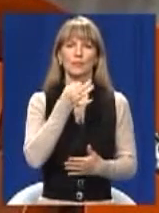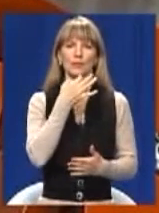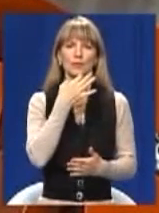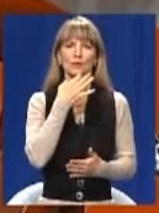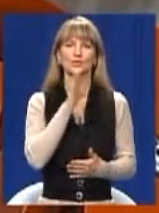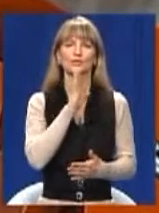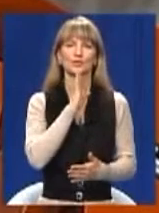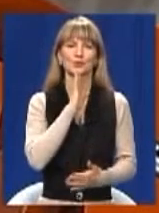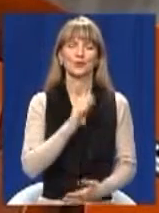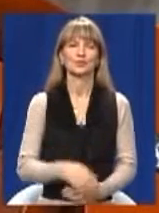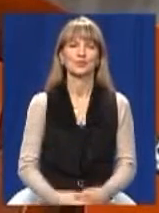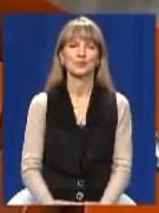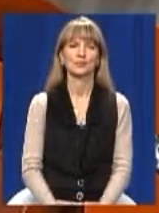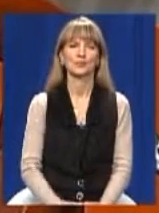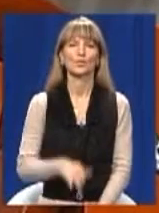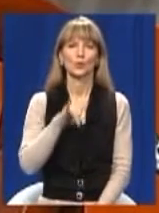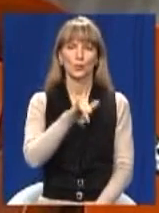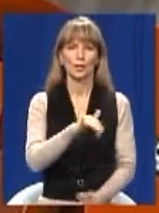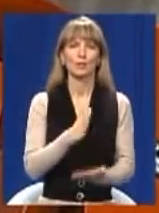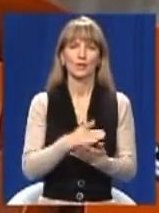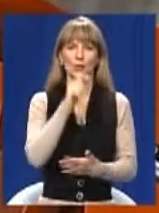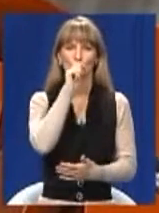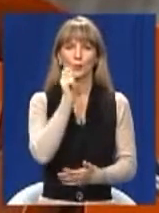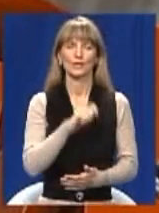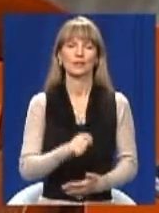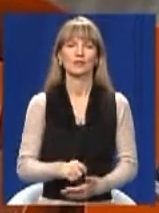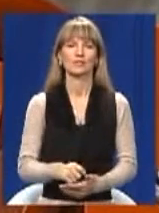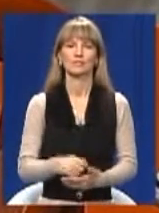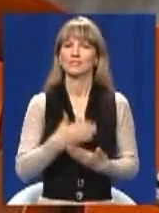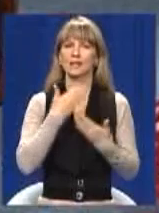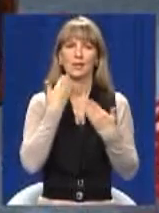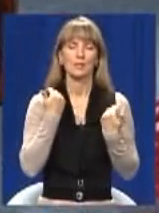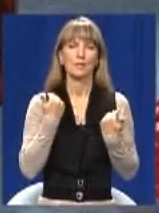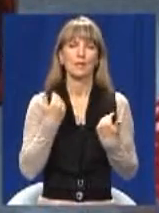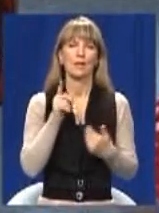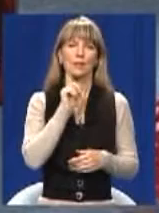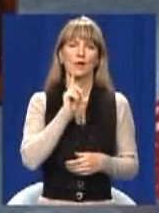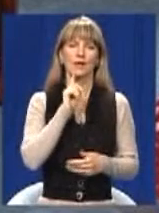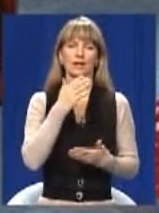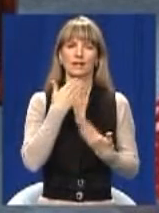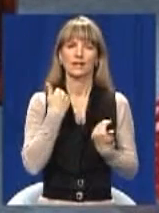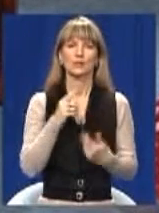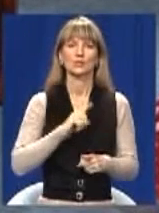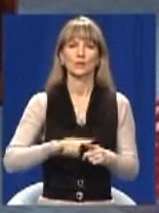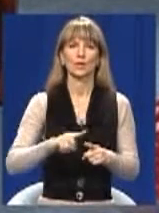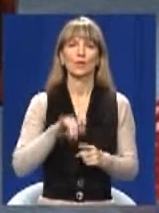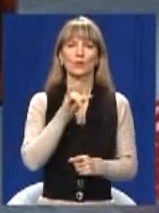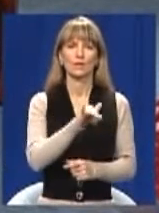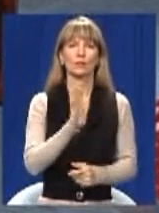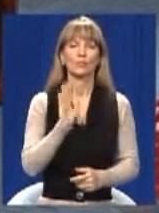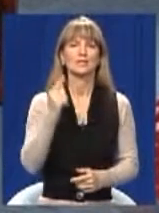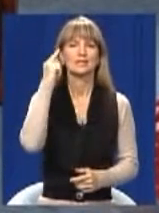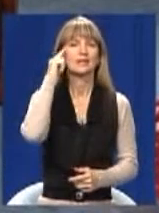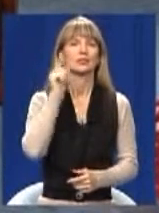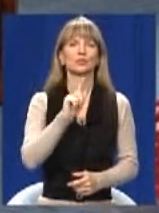подобаються? Жіночі. Жіночі, а в тебе є парфуми? Ні. Ще немає, ну скоро в тебе з'являться. А